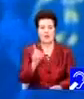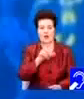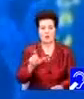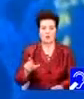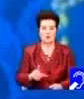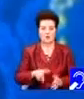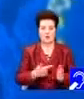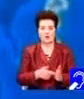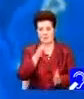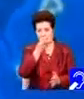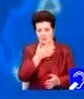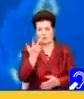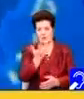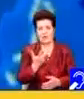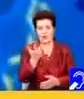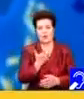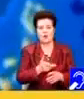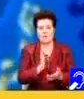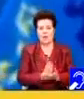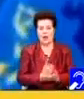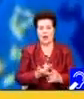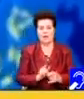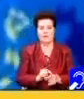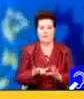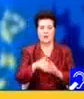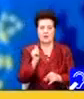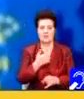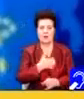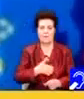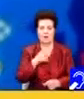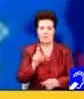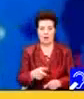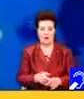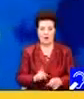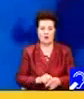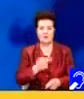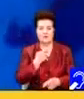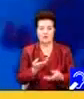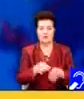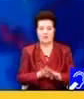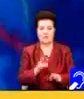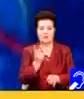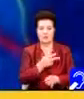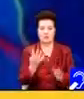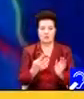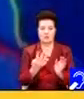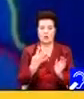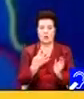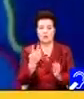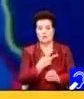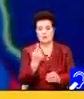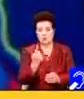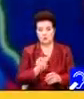Locuitorii municipiului Chișinău mai au 3 ore la dispoziție pentru a-și alege primarul. La ora 21, secțiile de vot se vor închide și va începe numărarea